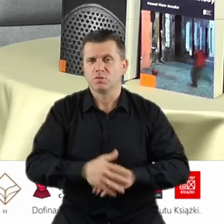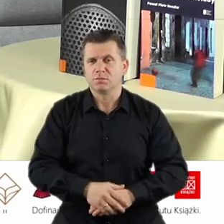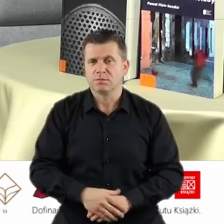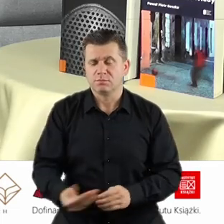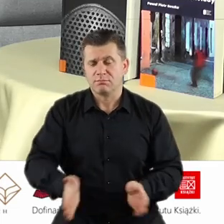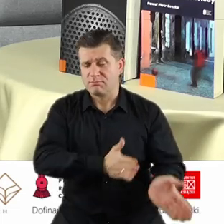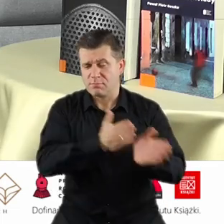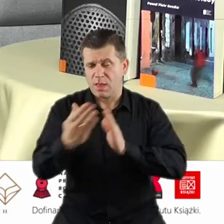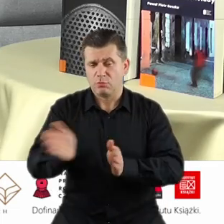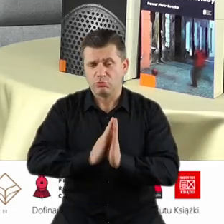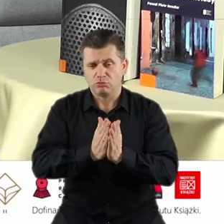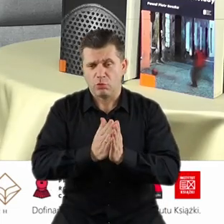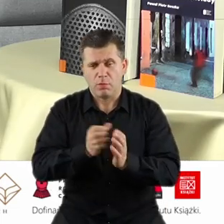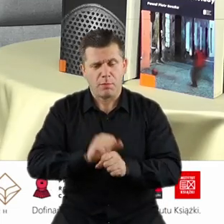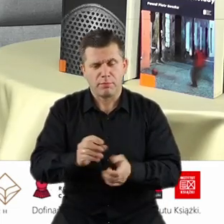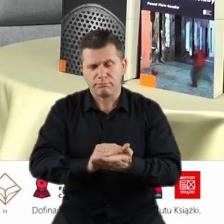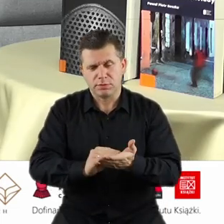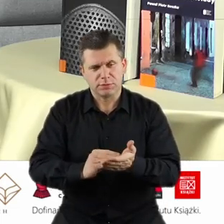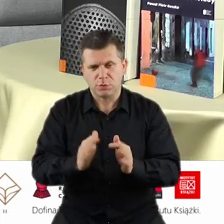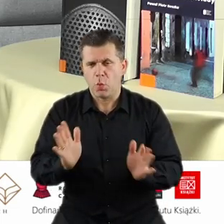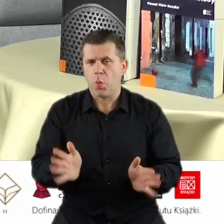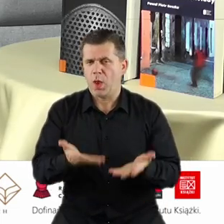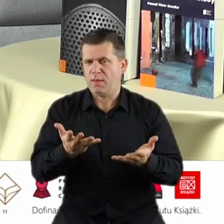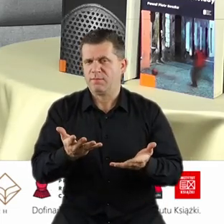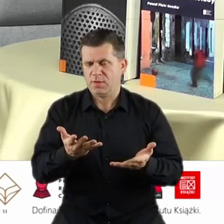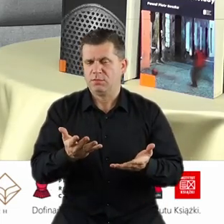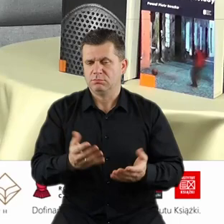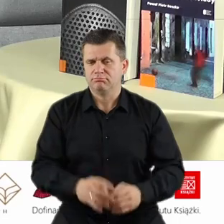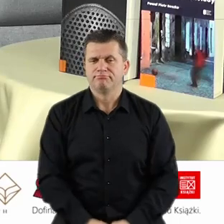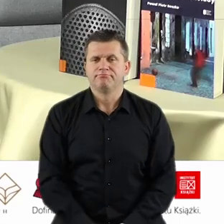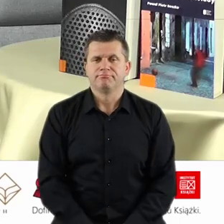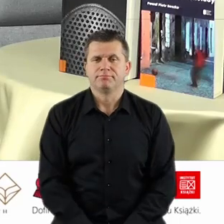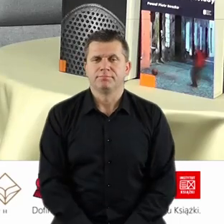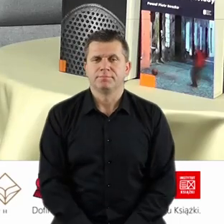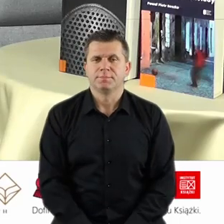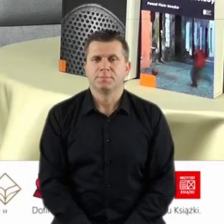Spowodowało, że napisanie kolejnej książki stało się dużo prostsze.